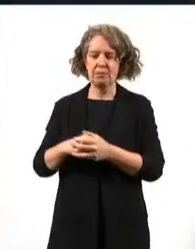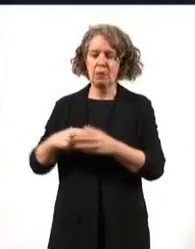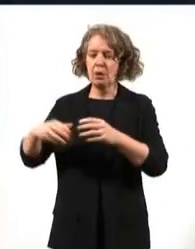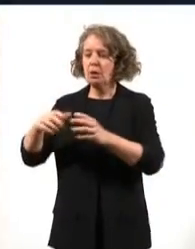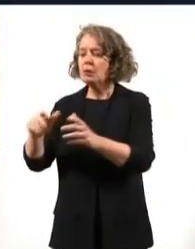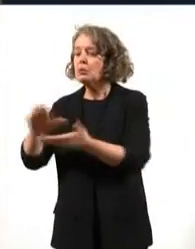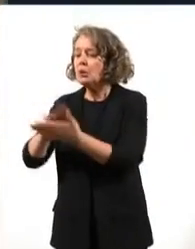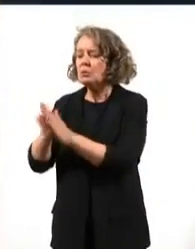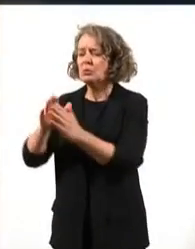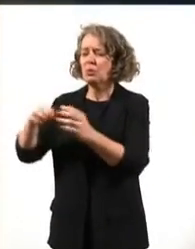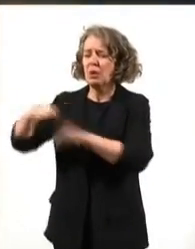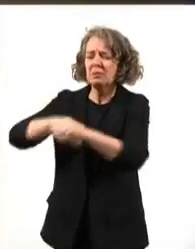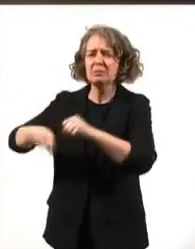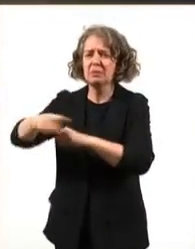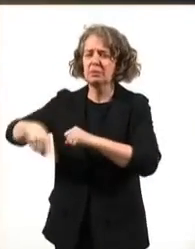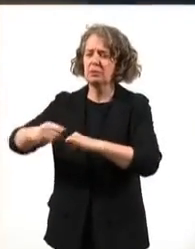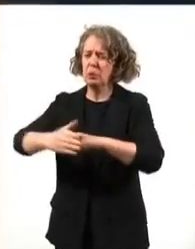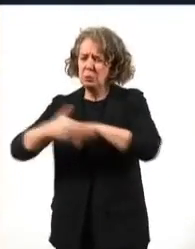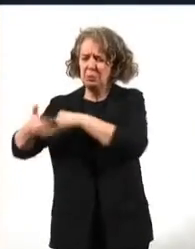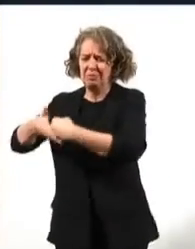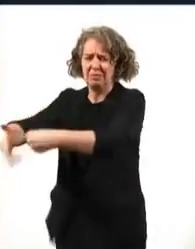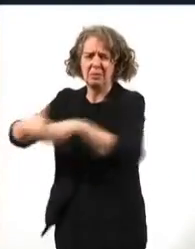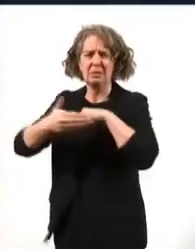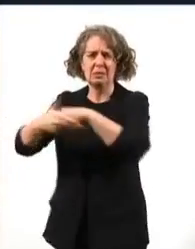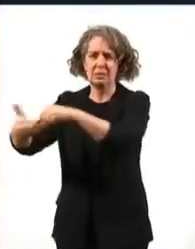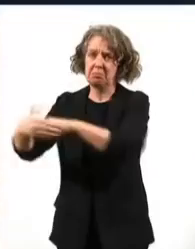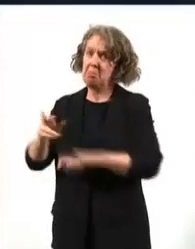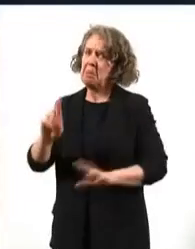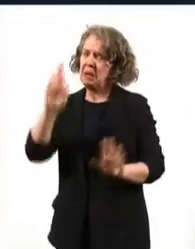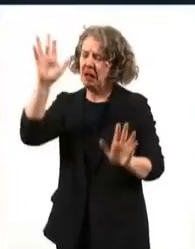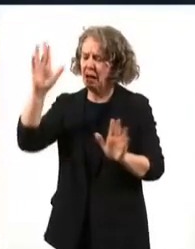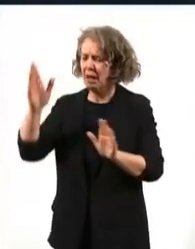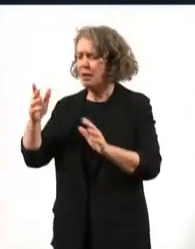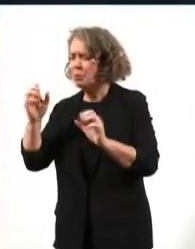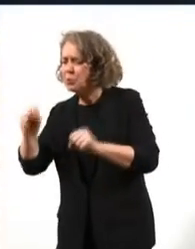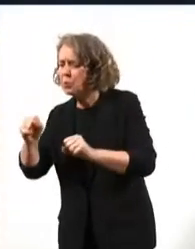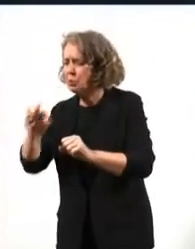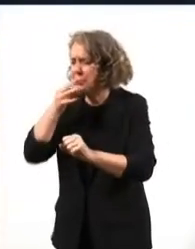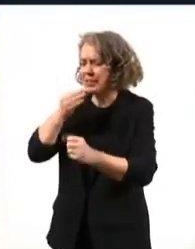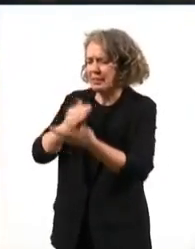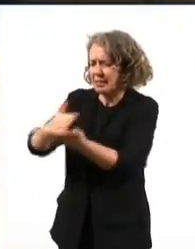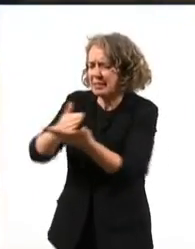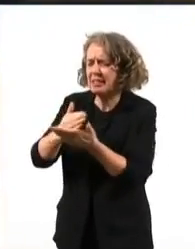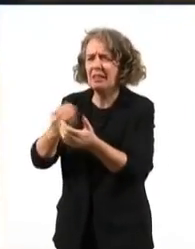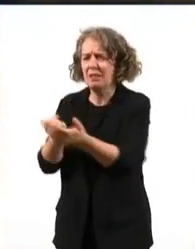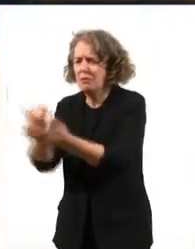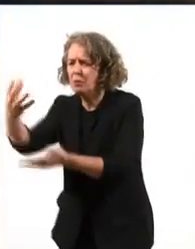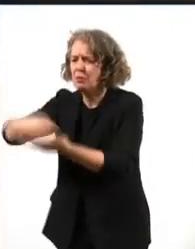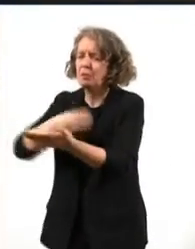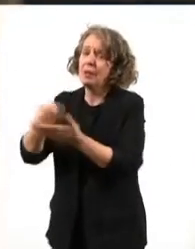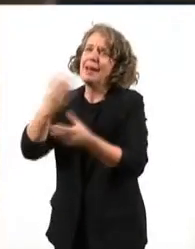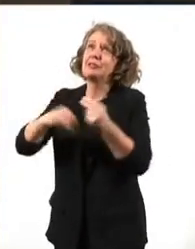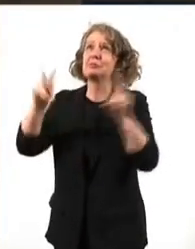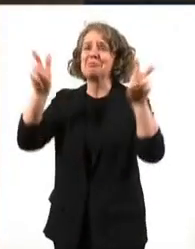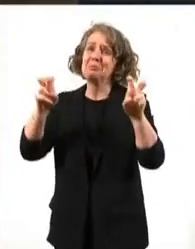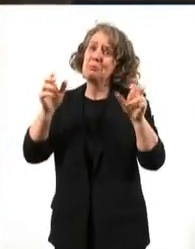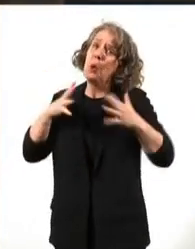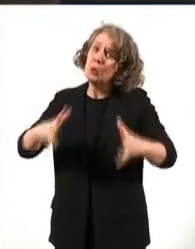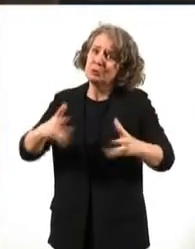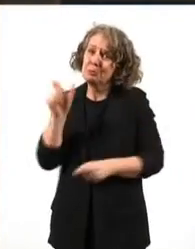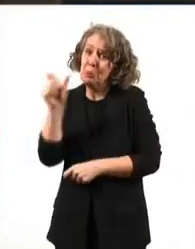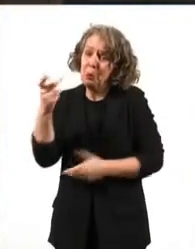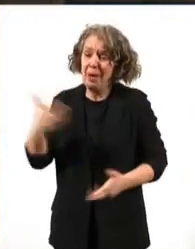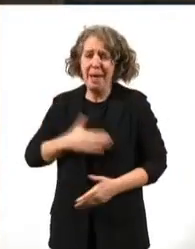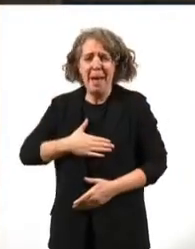organisations, de vraiment se donner de la force, de s'entraider, se partager des opportunités, etc. Se donner de l'amour aussi, j'ose le terme.